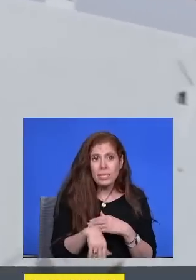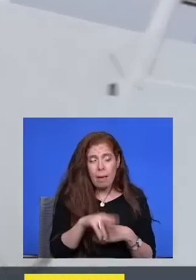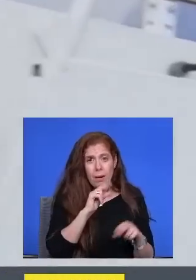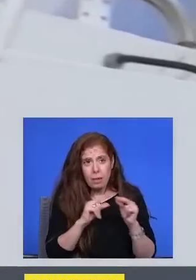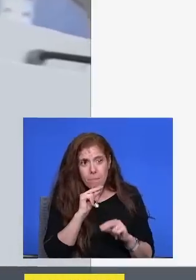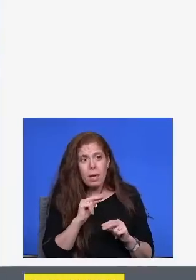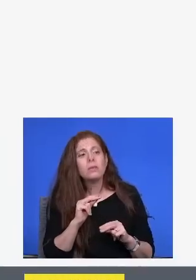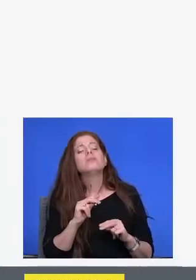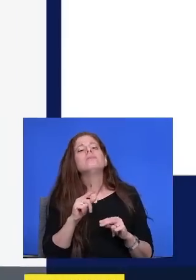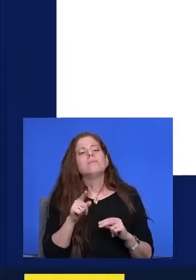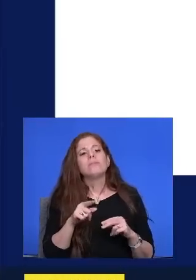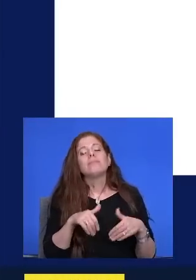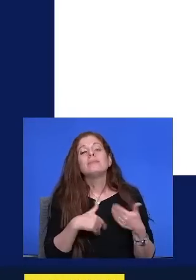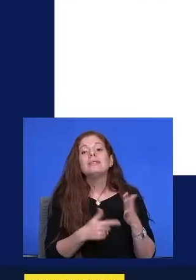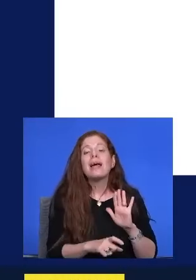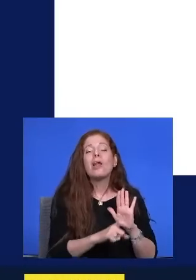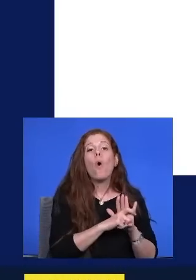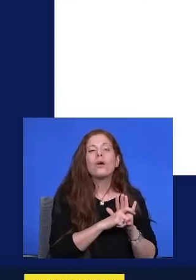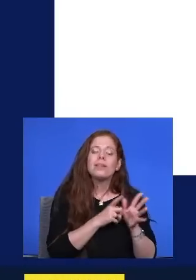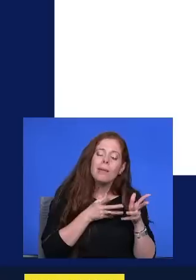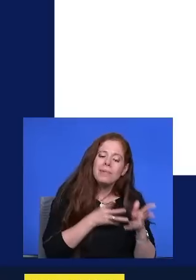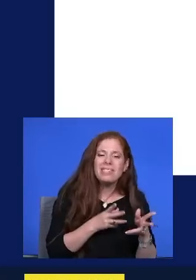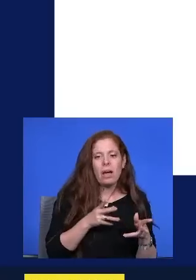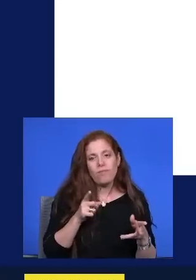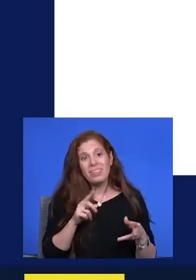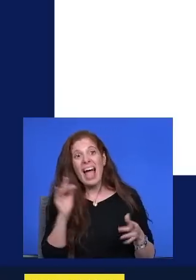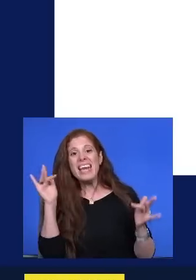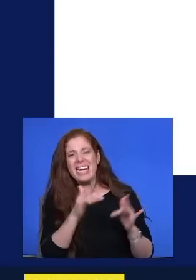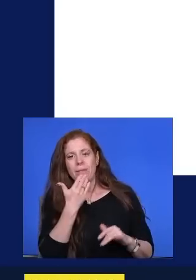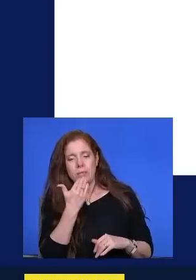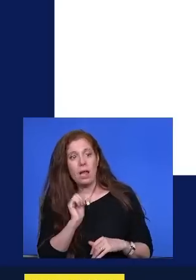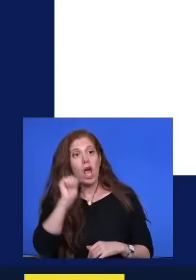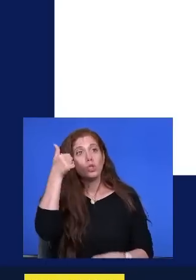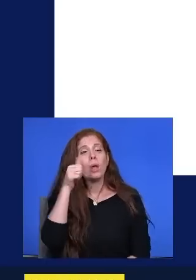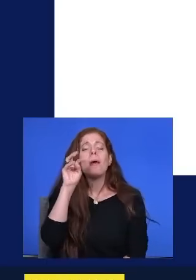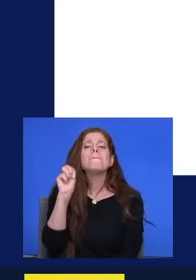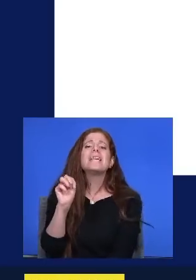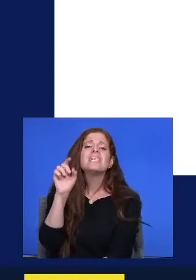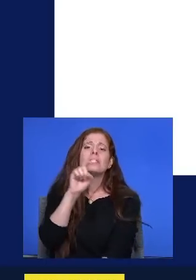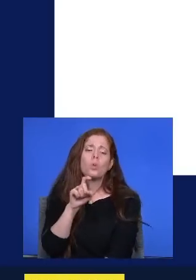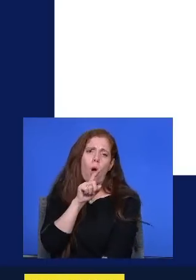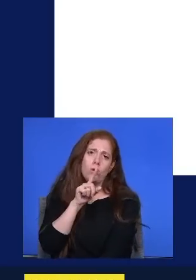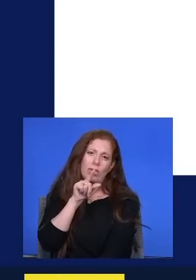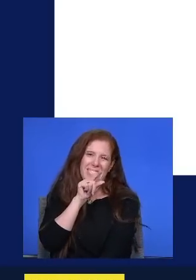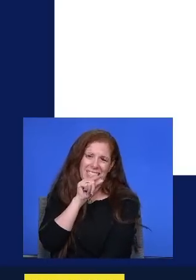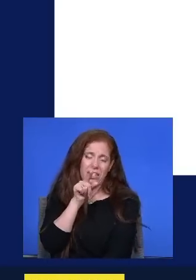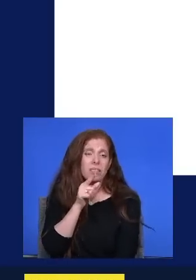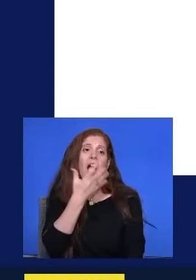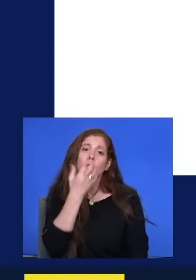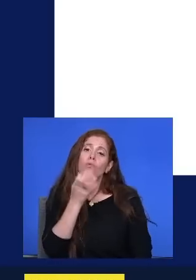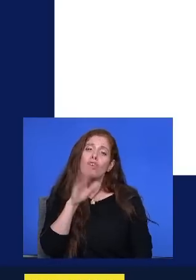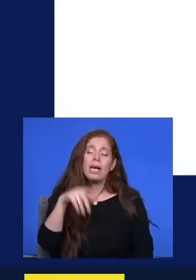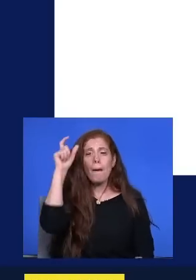למתקפת הנגד בישראל. ראשון היה שר מיקי זוהר שצייץ, עצוב שגם הנשיא ביידן נפל קורבן לפייק